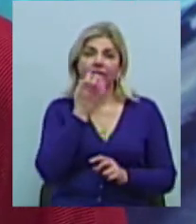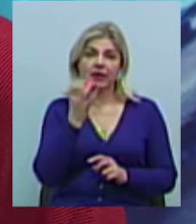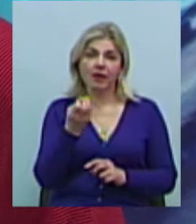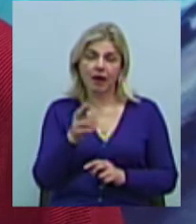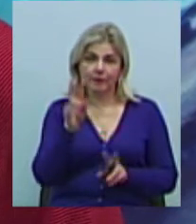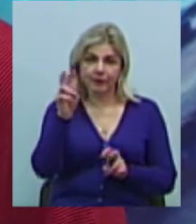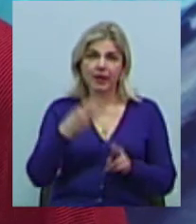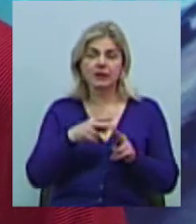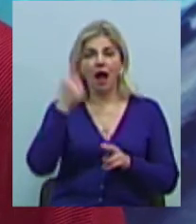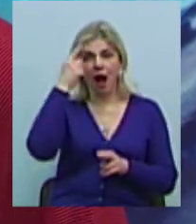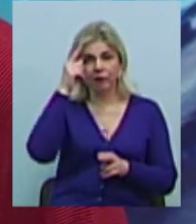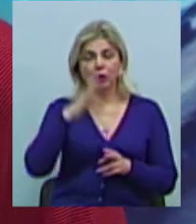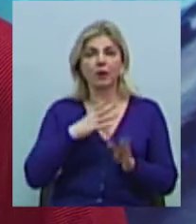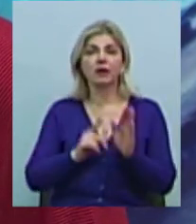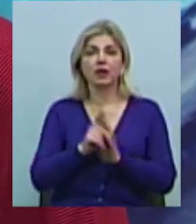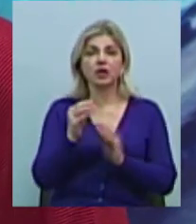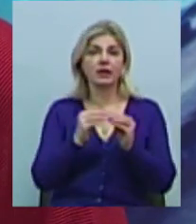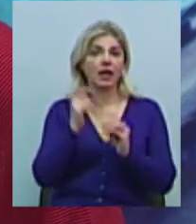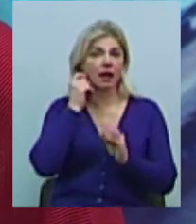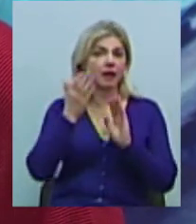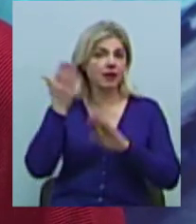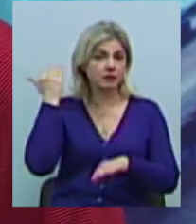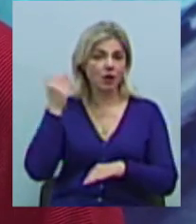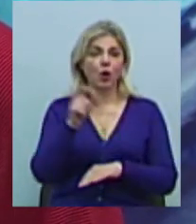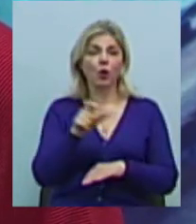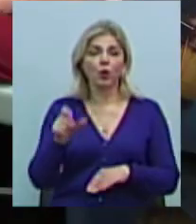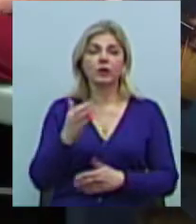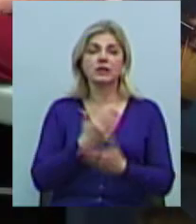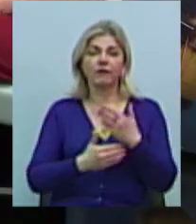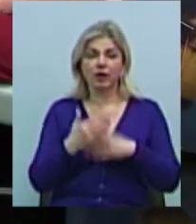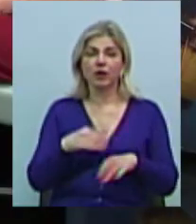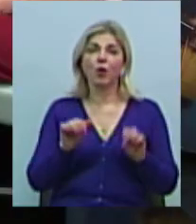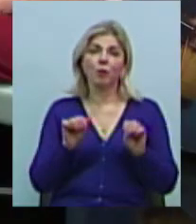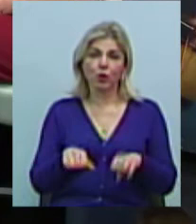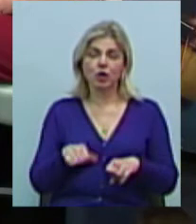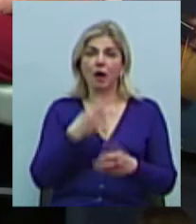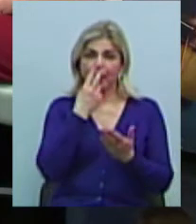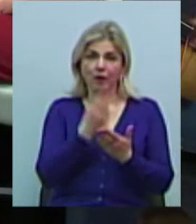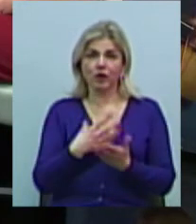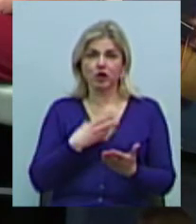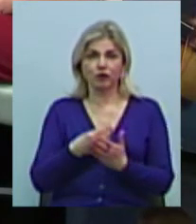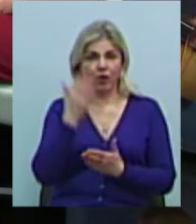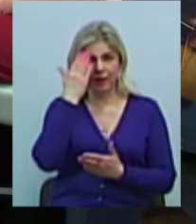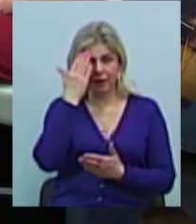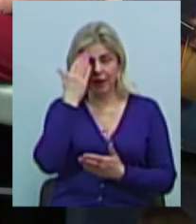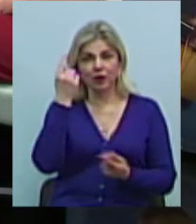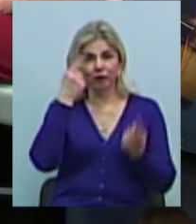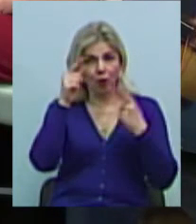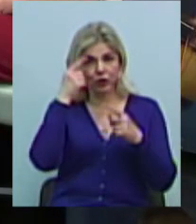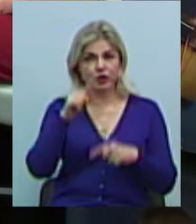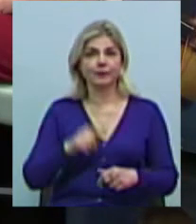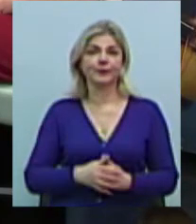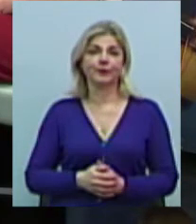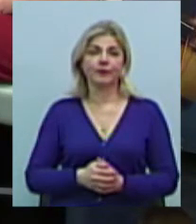авторський конкурс був започаткований 10 років назад. Люди з інвалідністю можуть проявляти свої таланти творчі